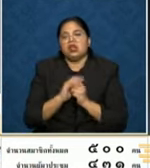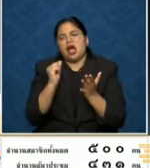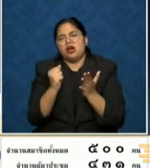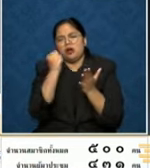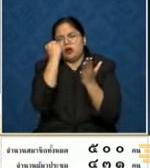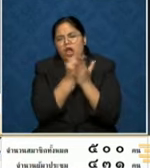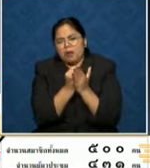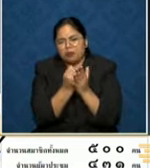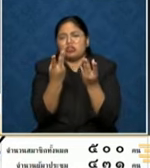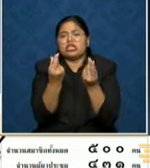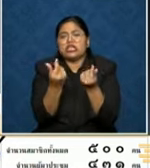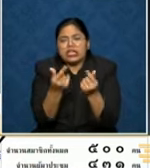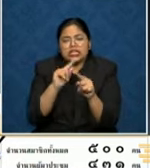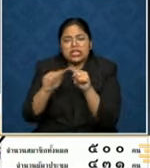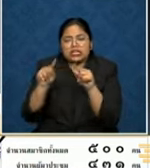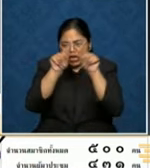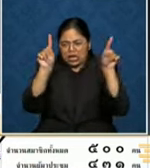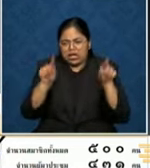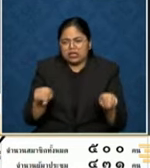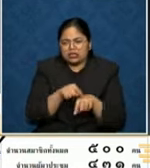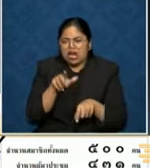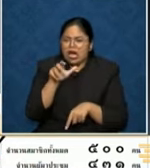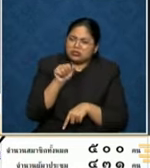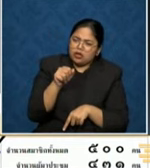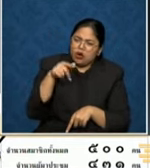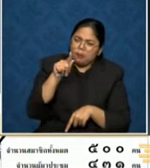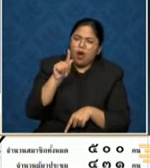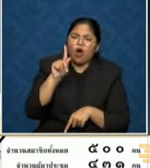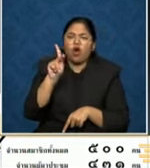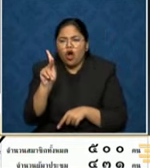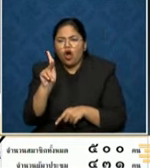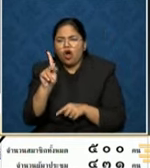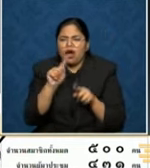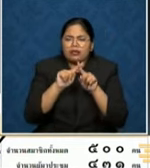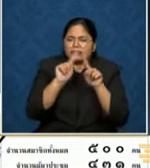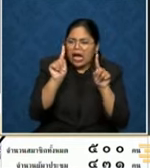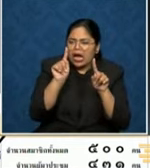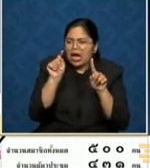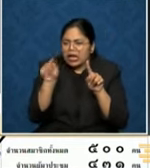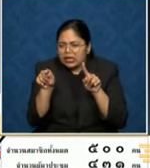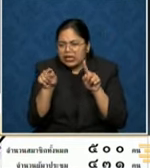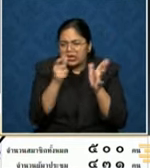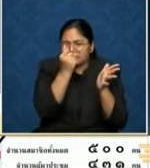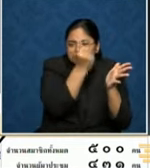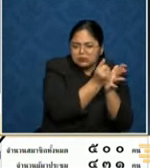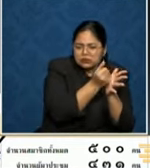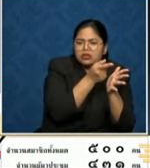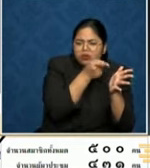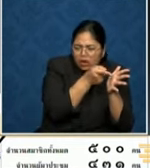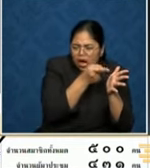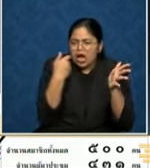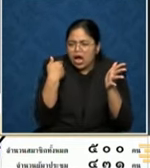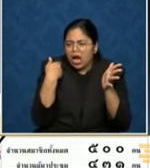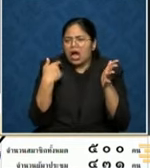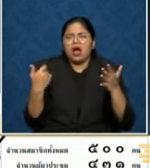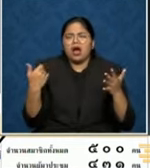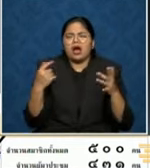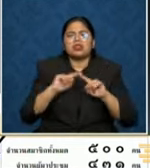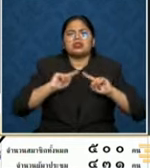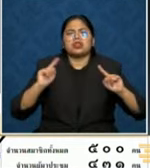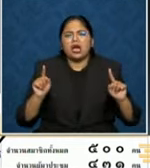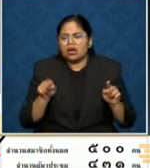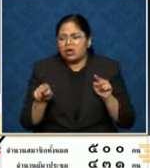ที่เราถือครองอยู่กับโฉนดสปกมันมีศักและสิทธิ์แตกต่างกันยังไงครับประชาชนไม่เข้าใจวันนี้ประชาชนคิดว่าได้โฉนดส